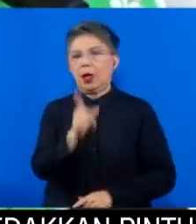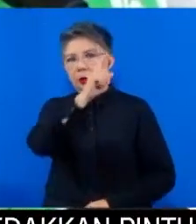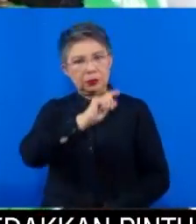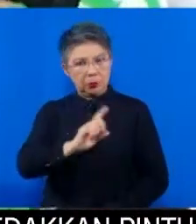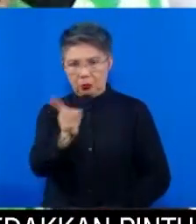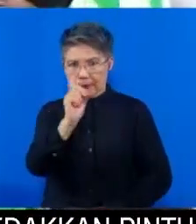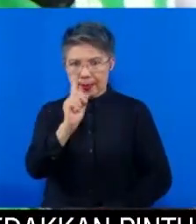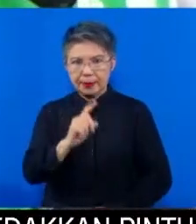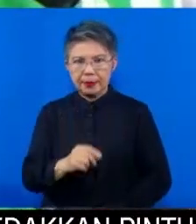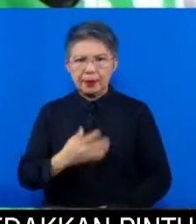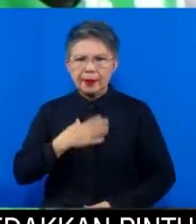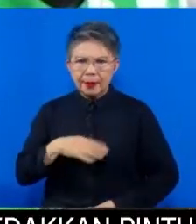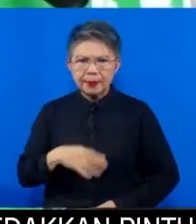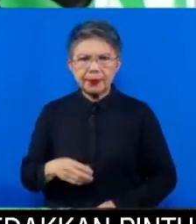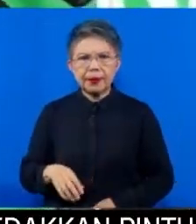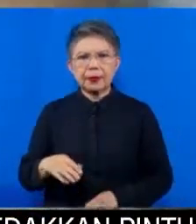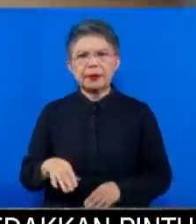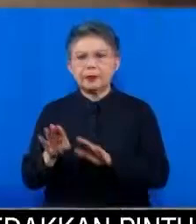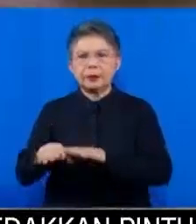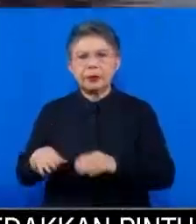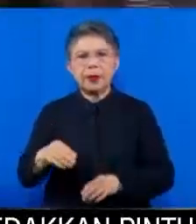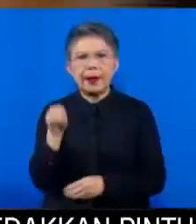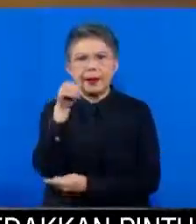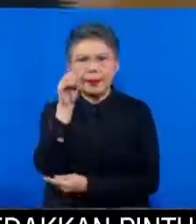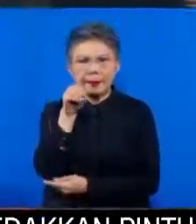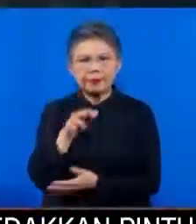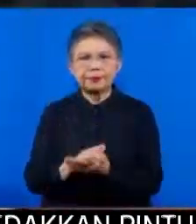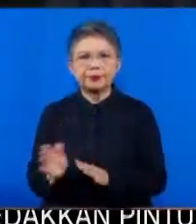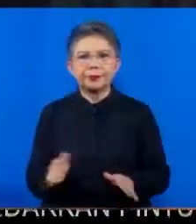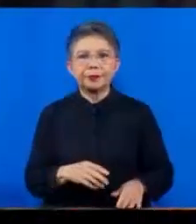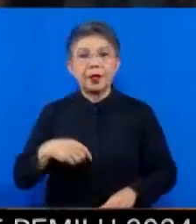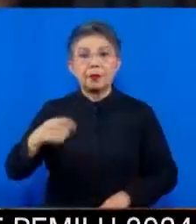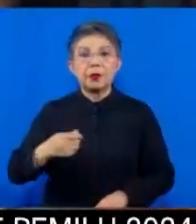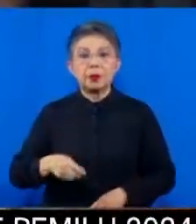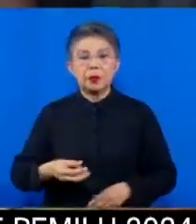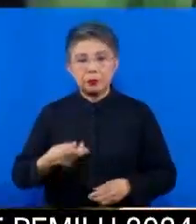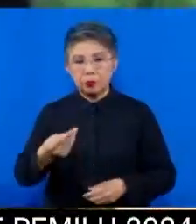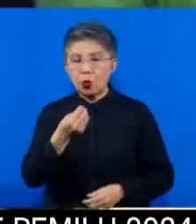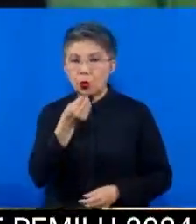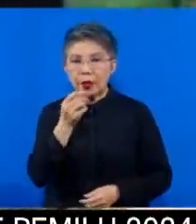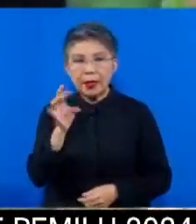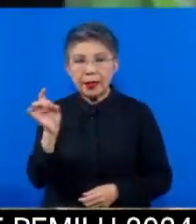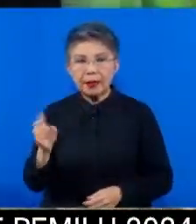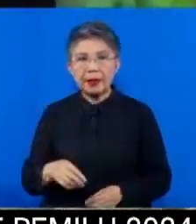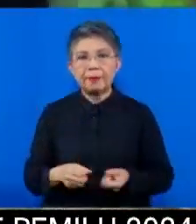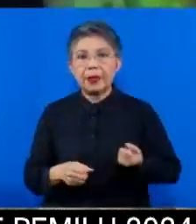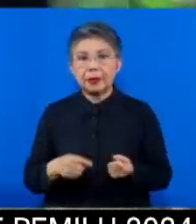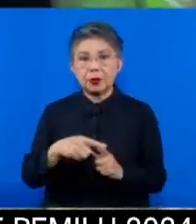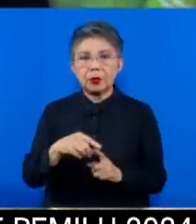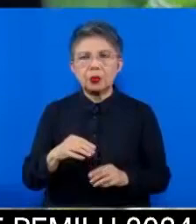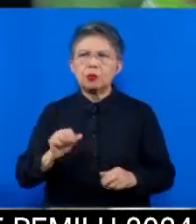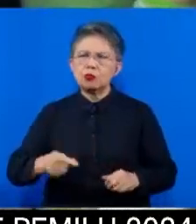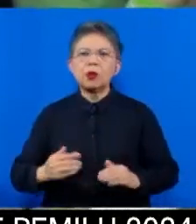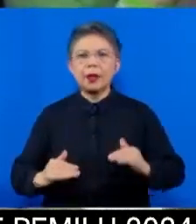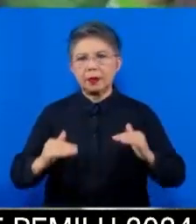senang, kasihan peternak ayam. Selain itu, Mendag mengklaim harga kebutuhan pokok lain di Pasar Tomang sudah stabil dan